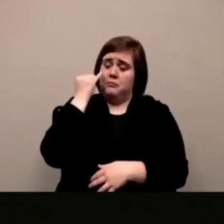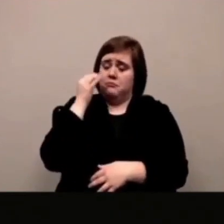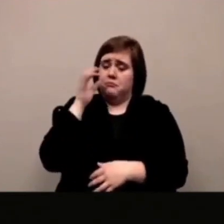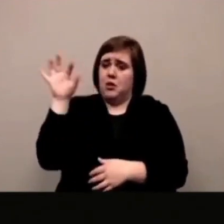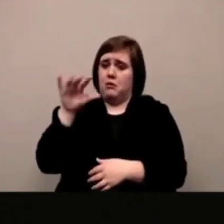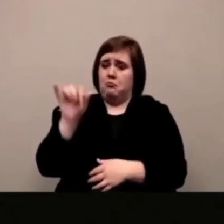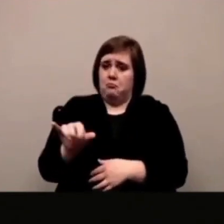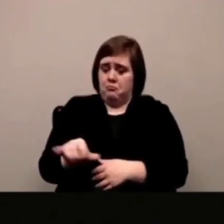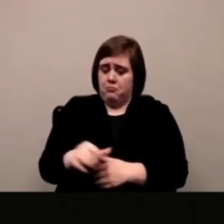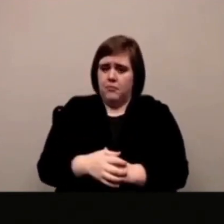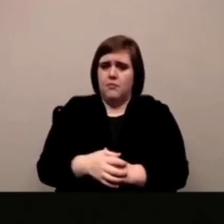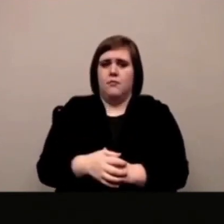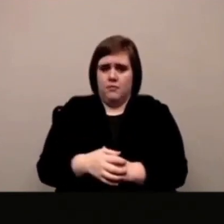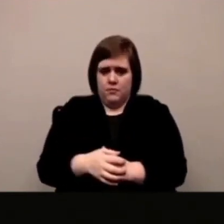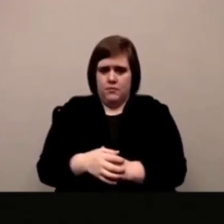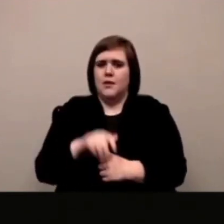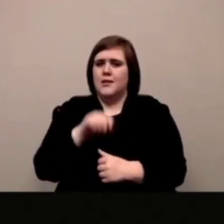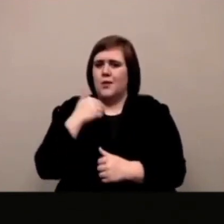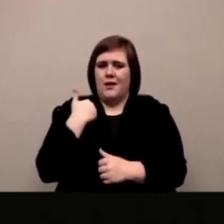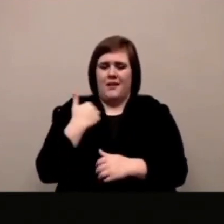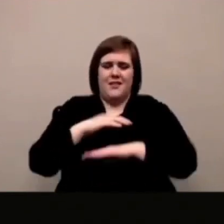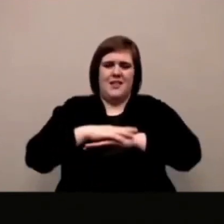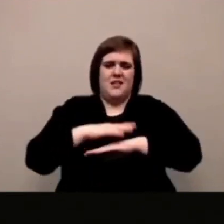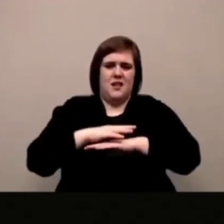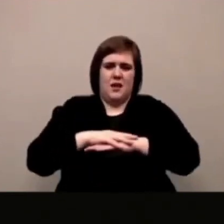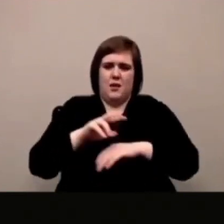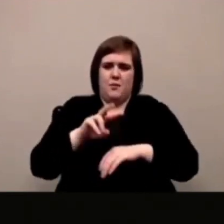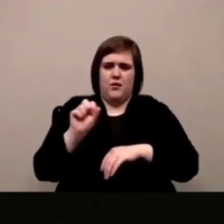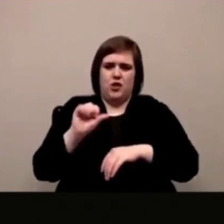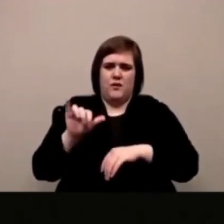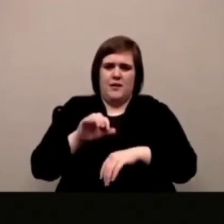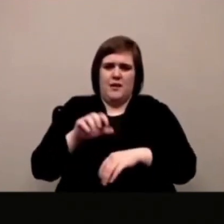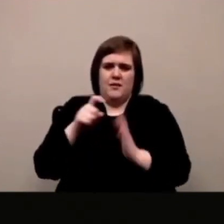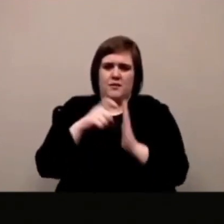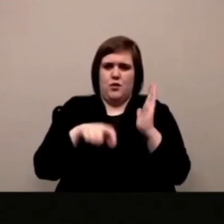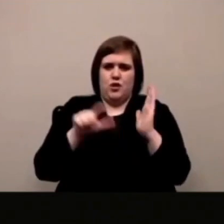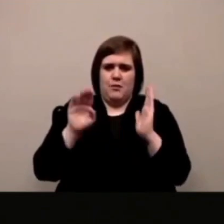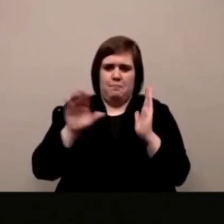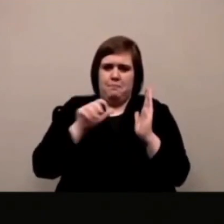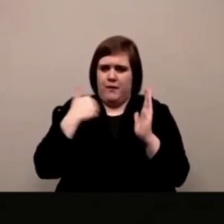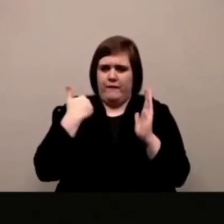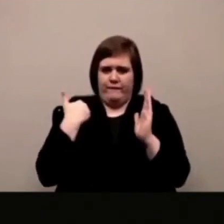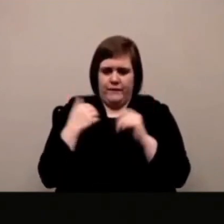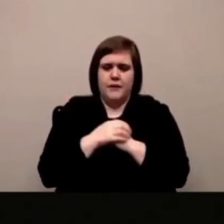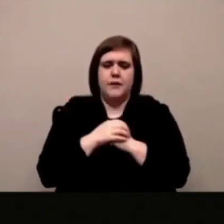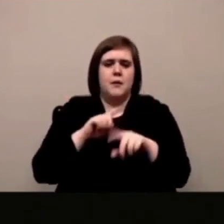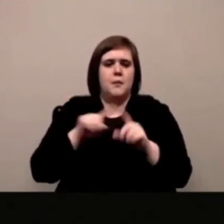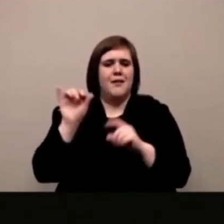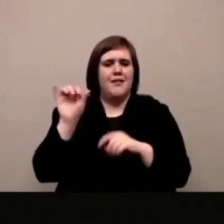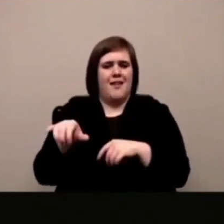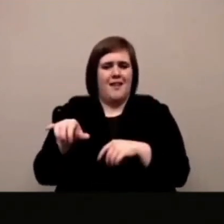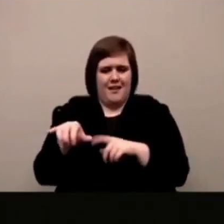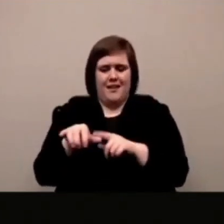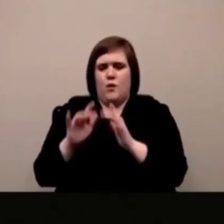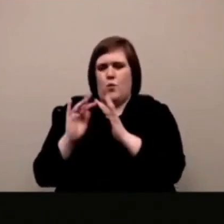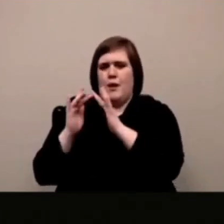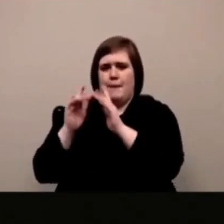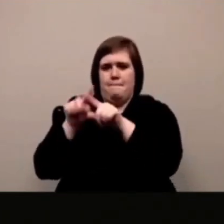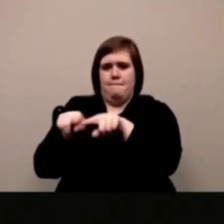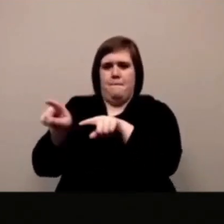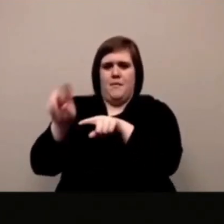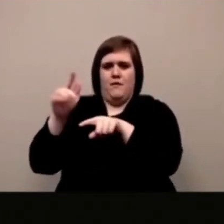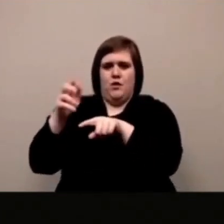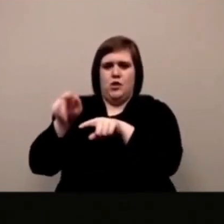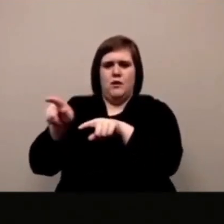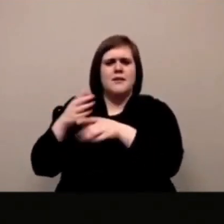ねそして質問に関してなんですけれども例えばQRコード